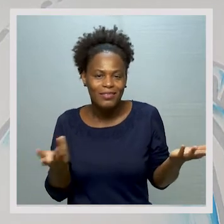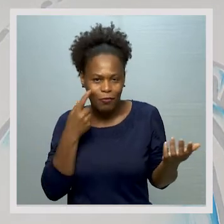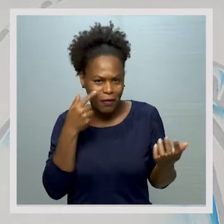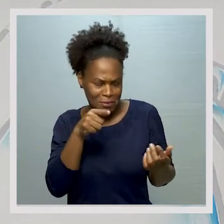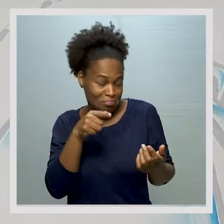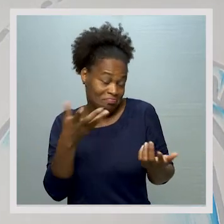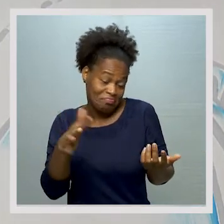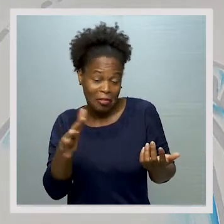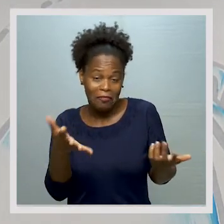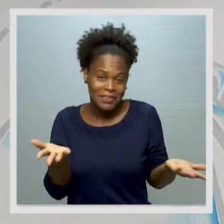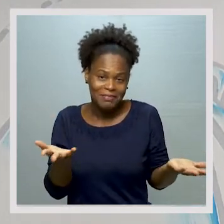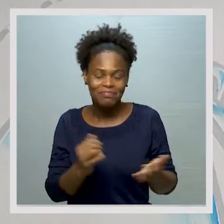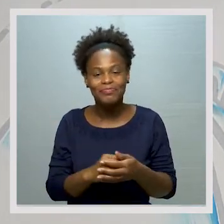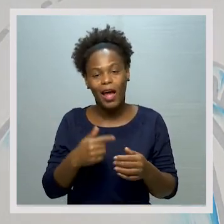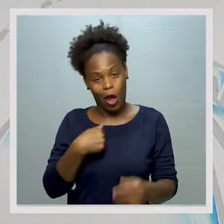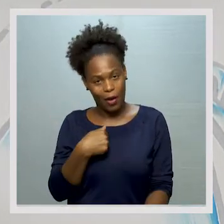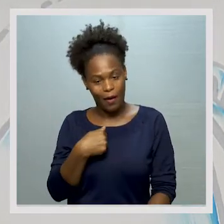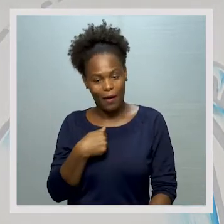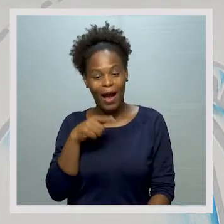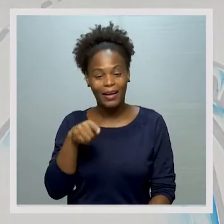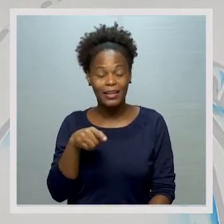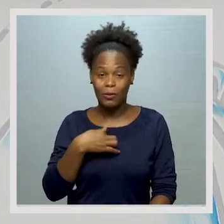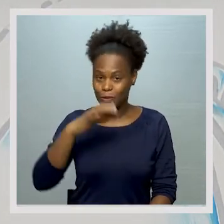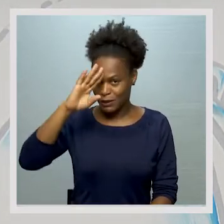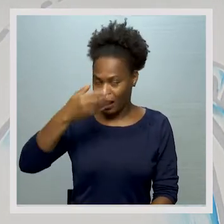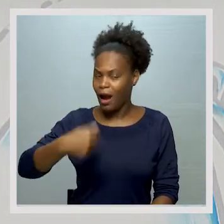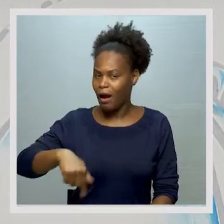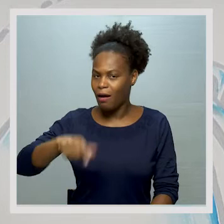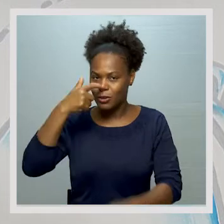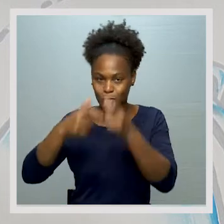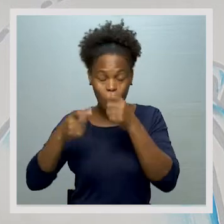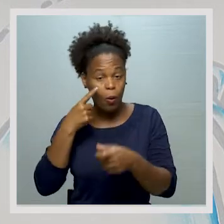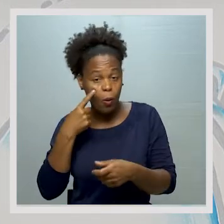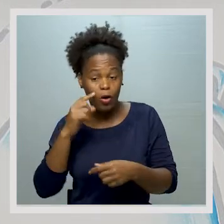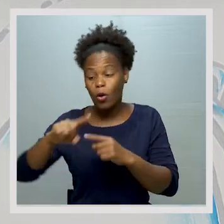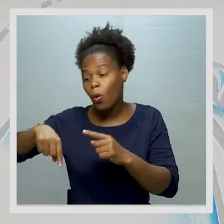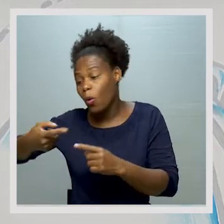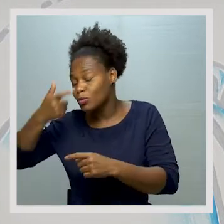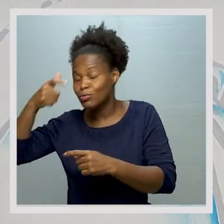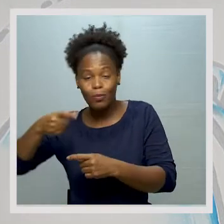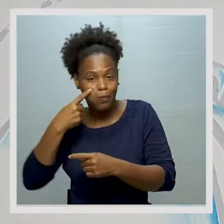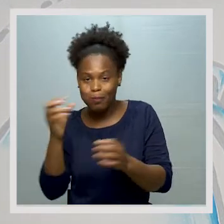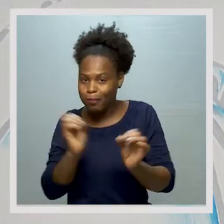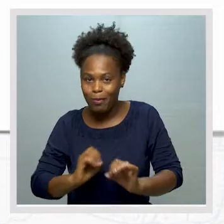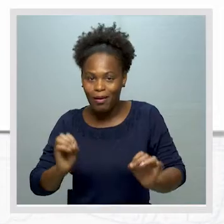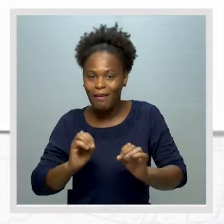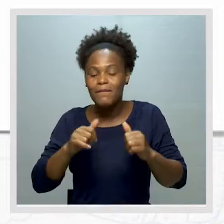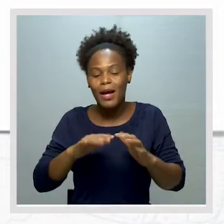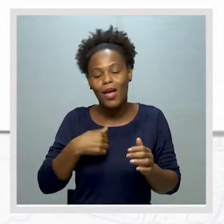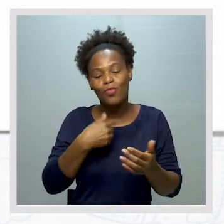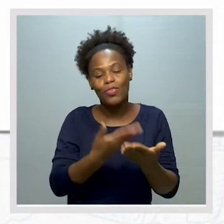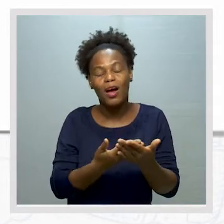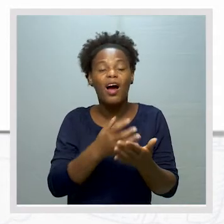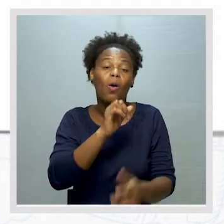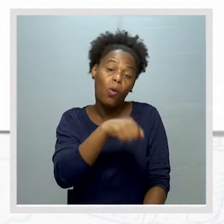Peut-être. Donc, moi là, je sais qu'il y a des gens qui connaissent, il y a des gens peut-être qui ne connaissent pas. J'ai donné oui,